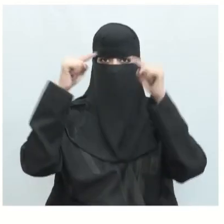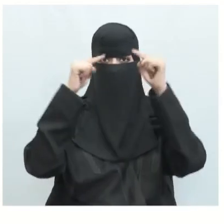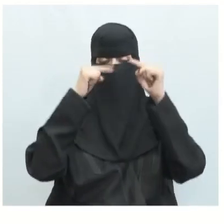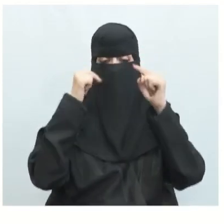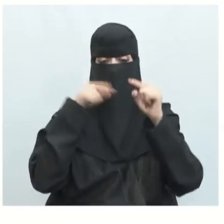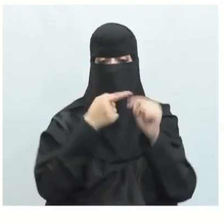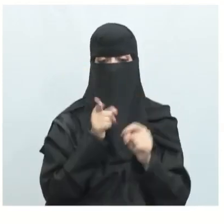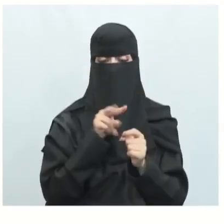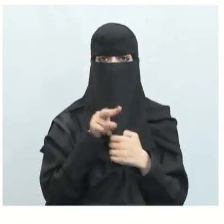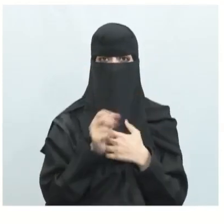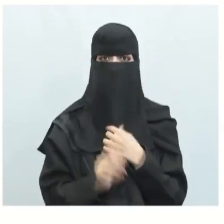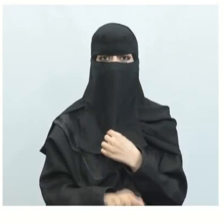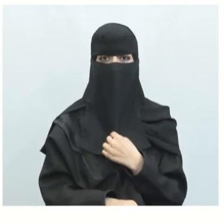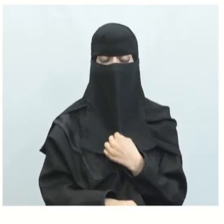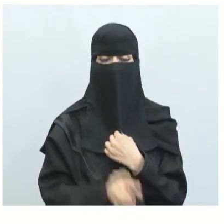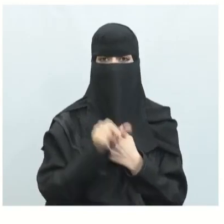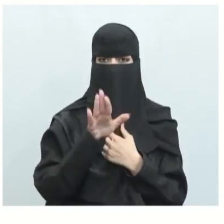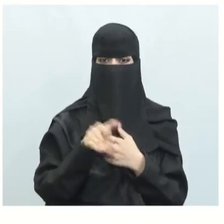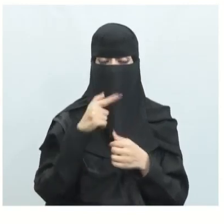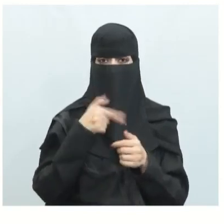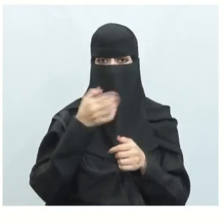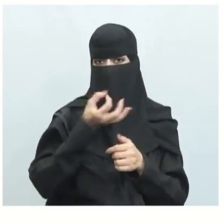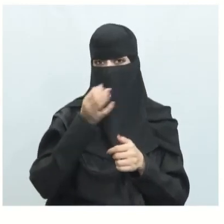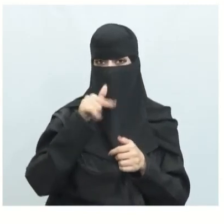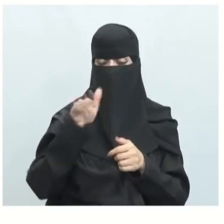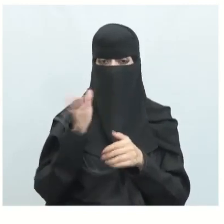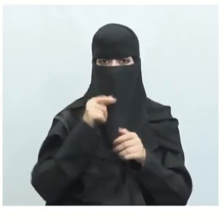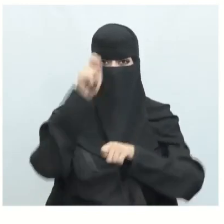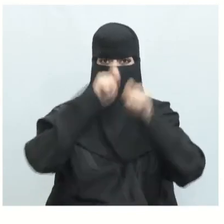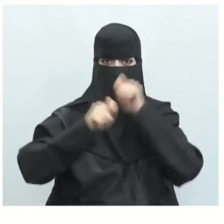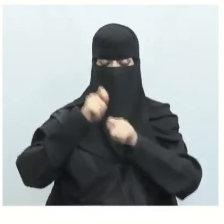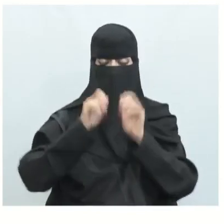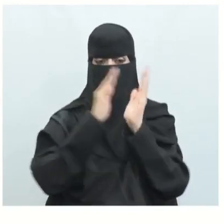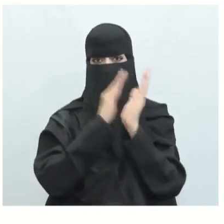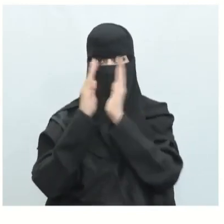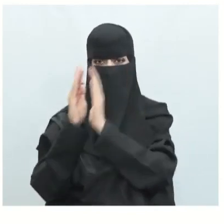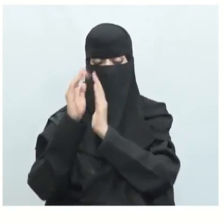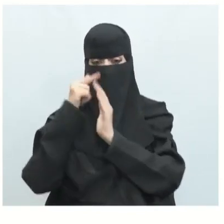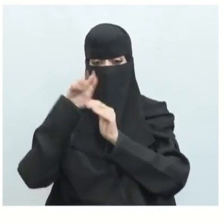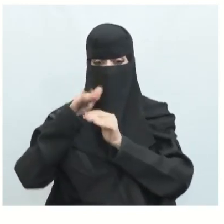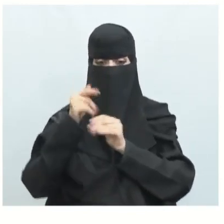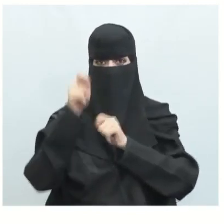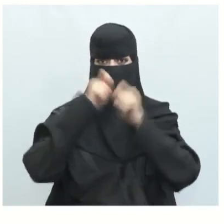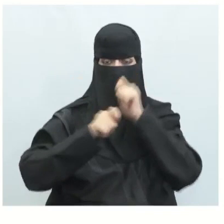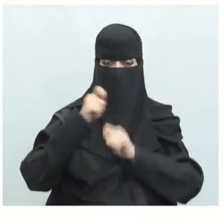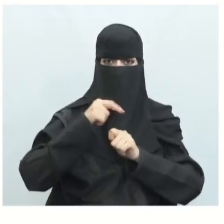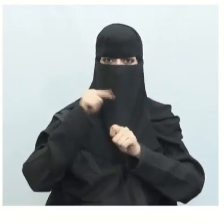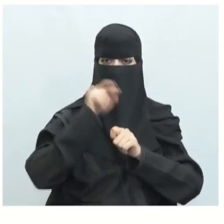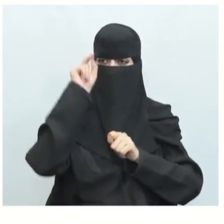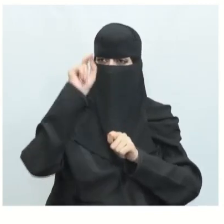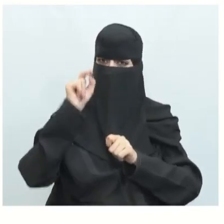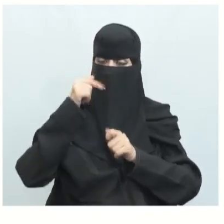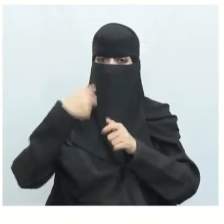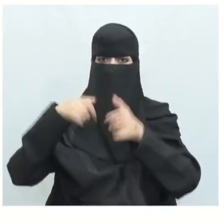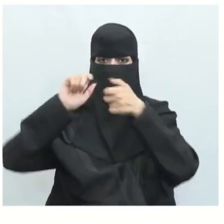منهما بهذا الشكل اذا ن نتحدث عن استخدام قاموس الجراف استخدام قاموس ثم نقطتين